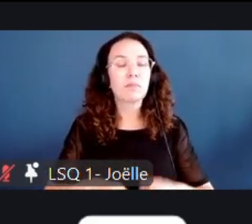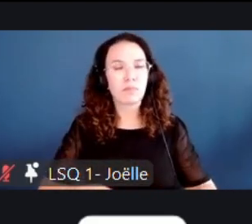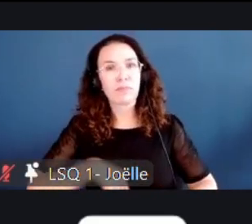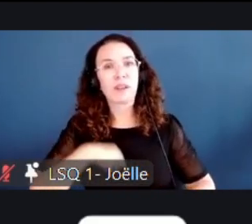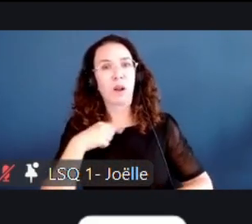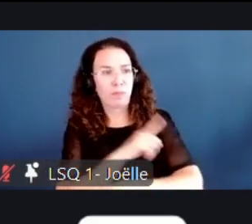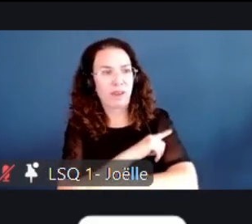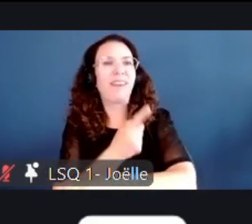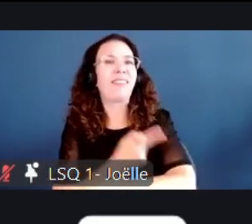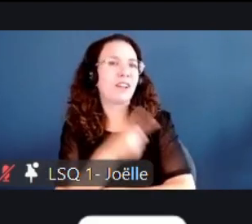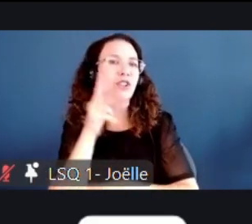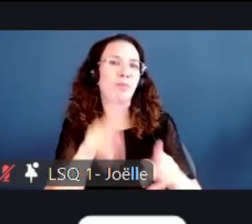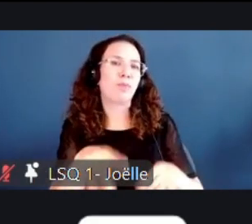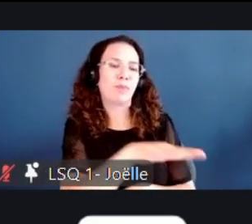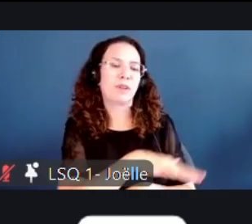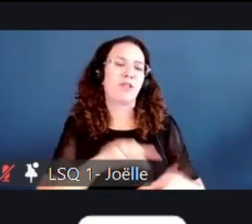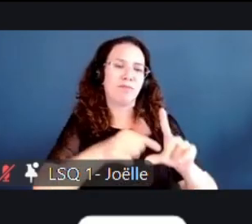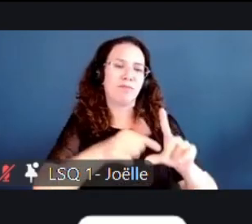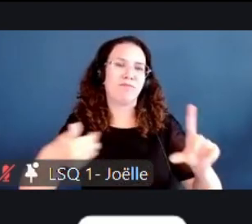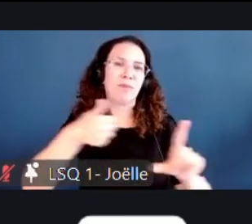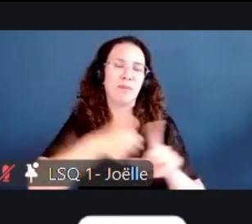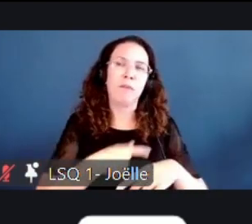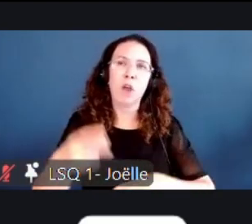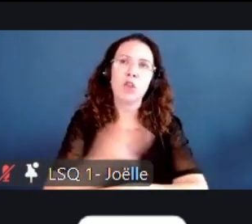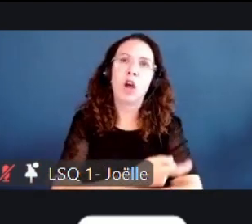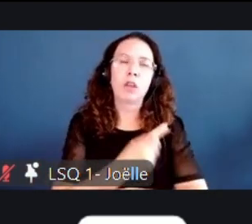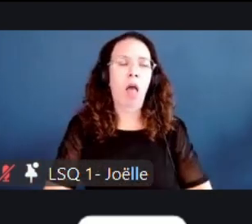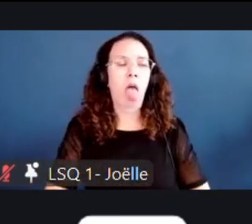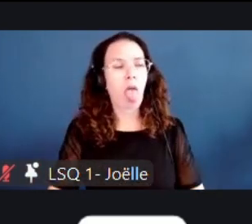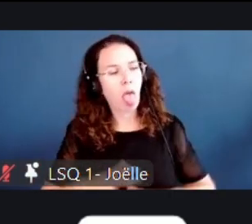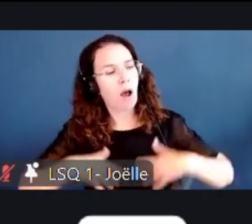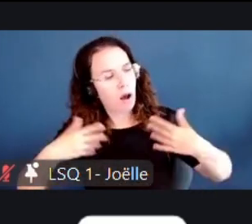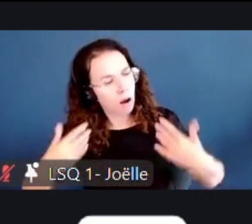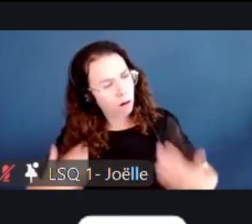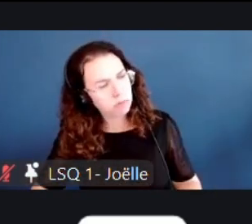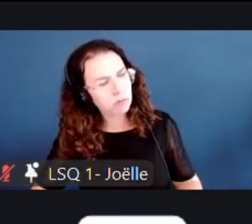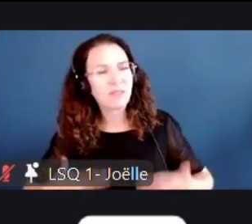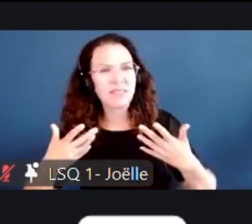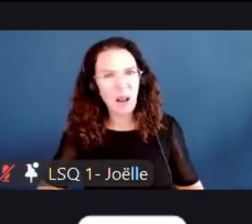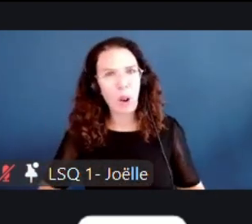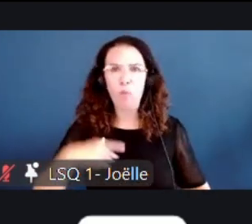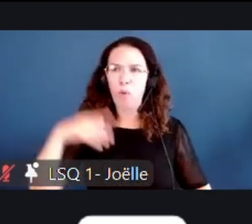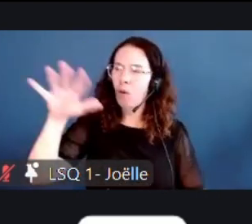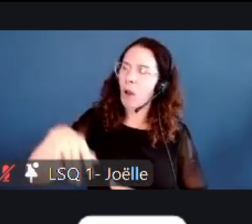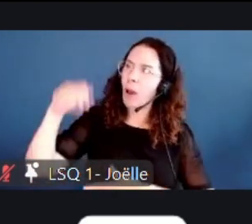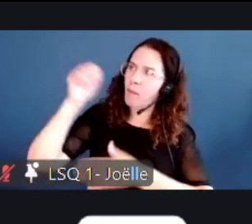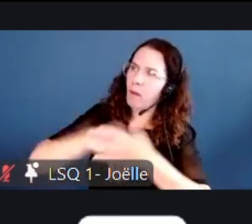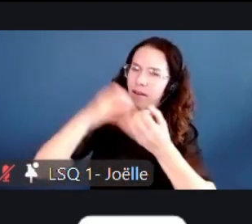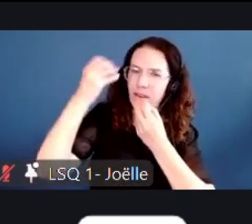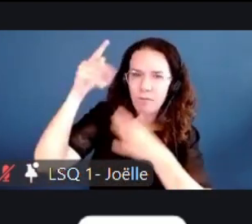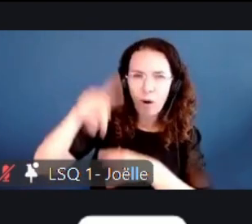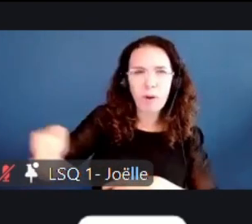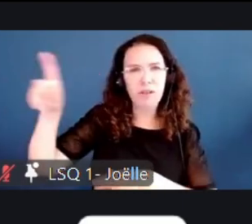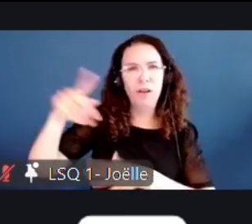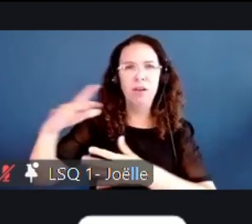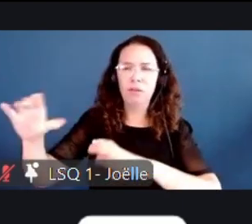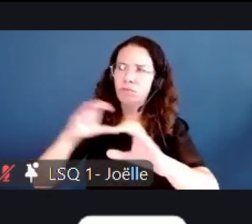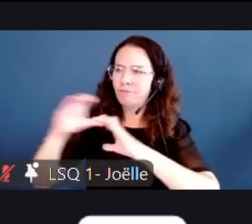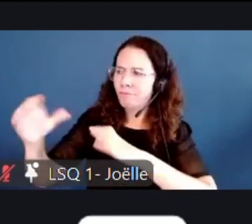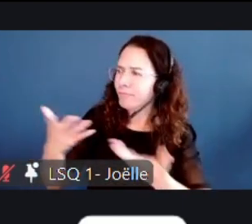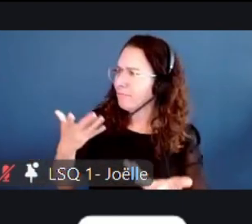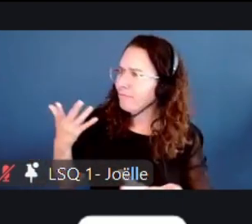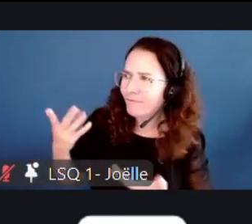et d'énergie de la part des personnes de LGBTQIA+. Le fardeau du manque de connaissances et des communications non affirmatives